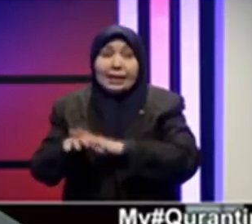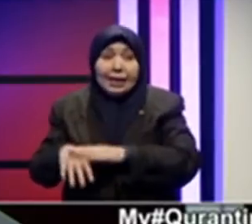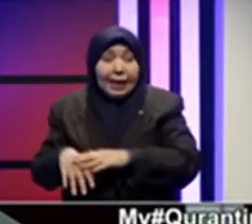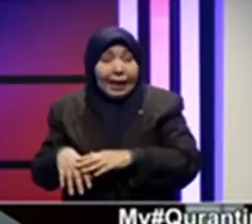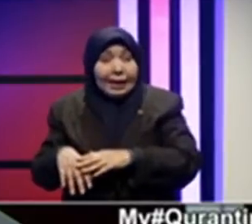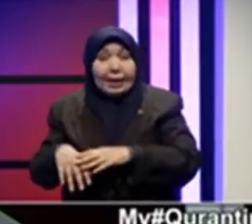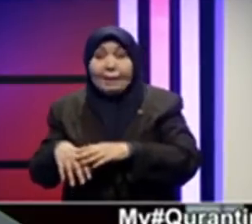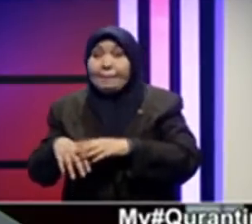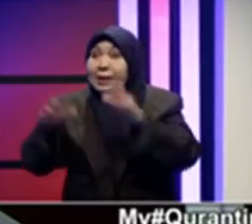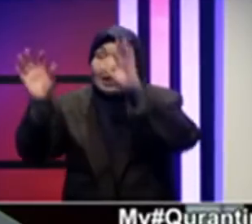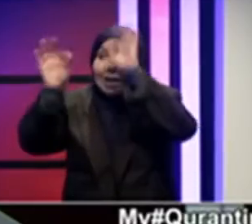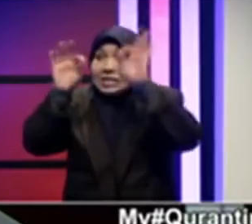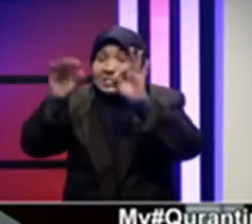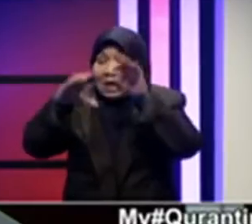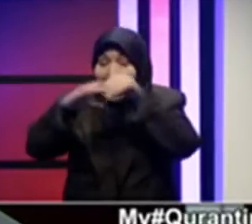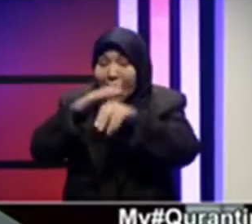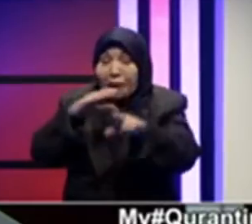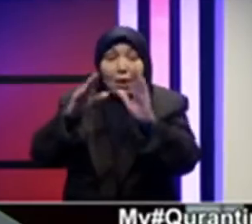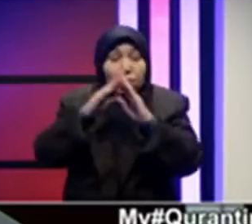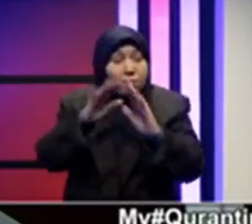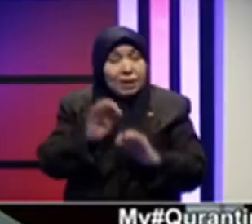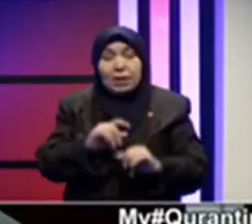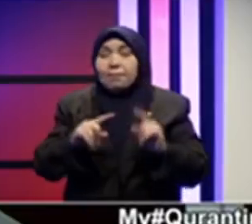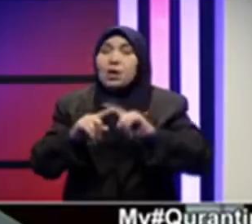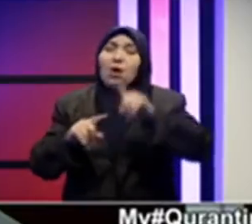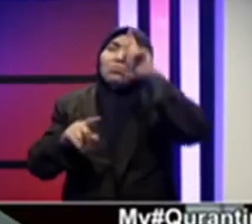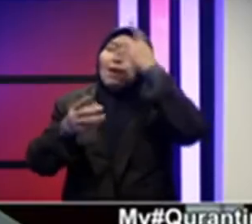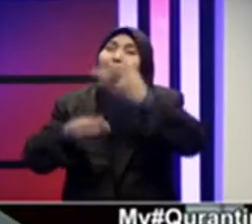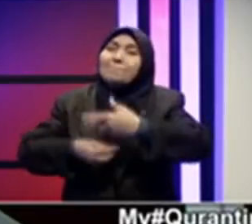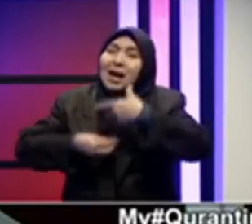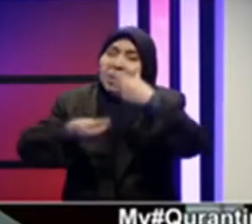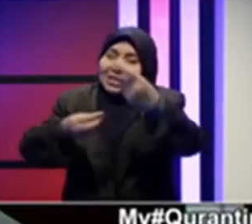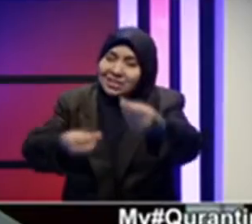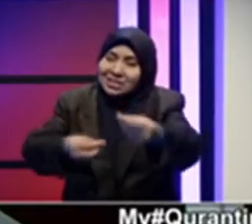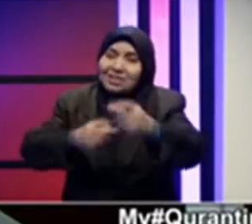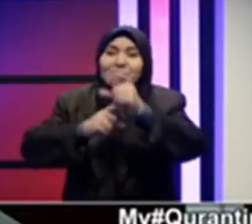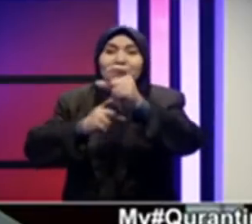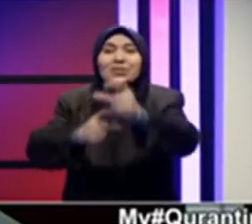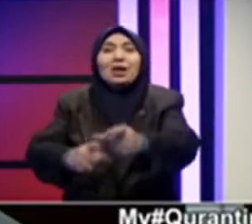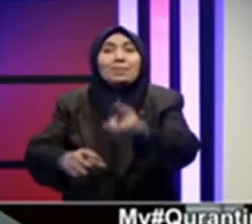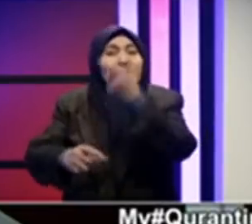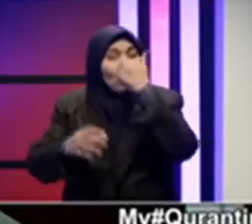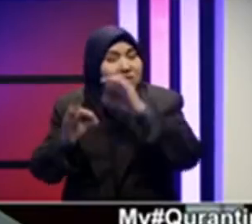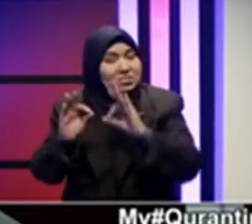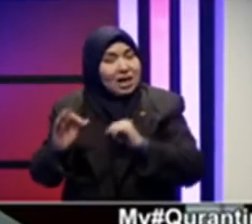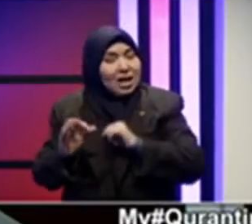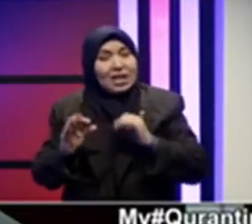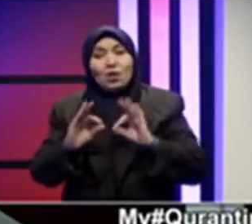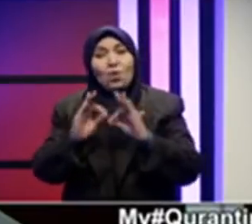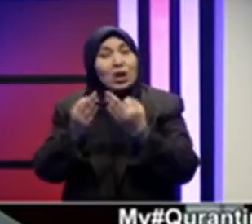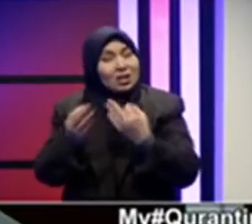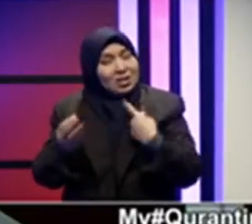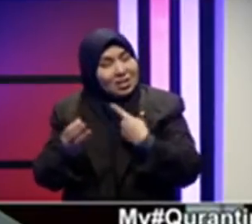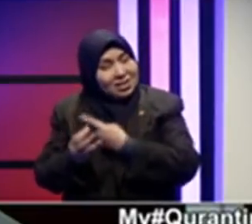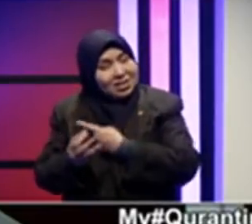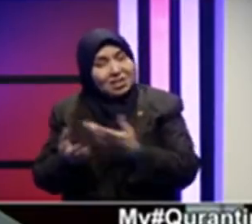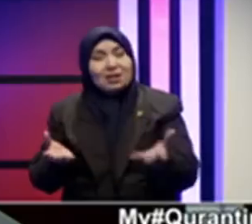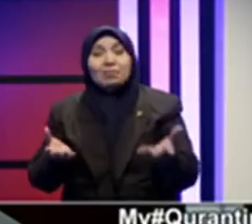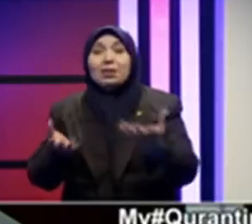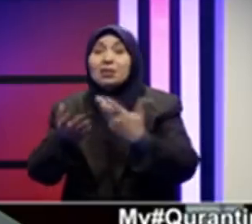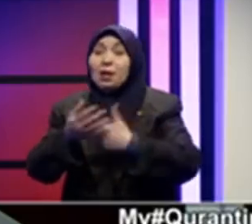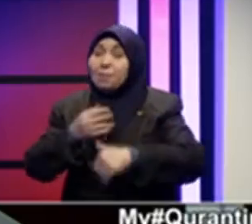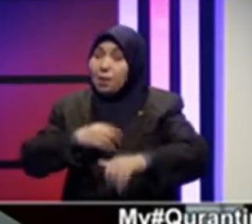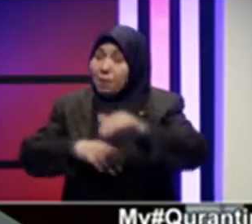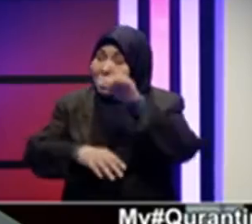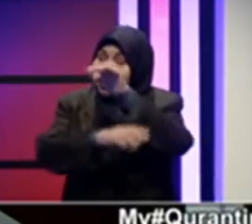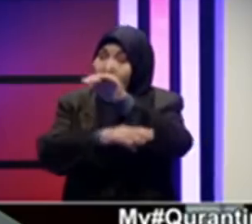lagilah jauh. Tetapi rupanya Allah bagi ganjaran. Kerana apa? Kerana kita, keluarga kita memperjuangkan takwa. Kita rumah